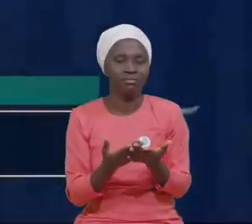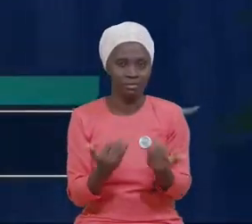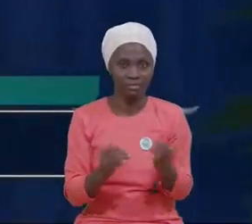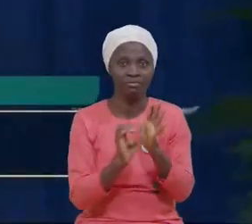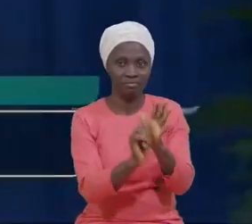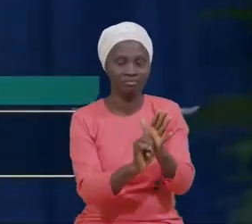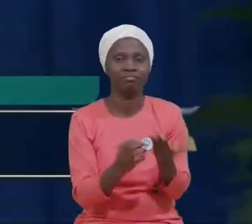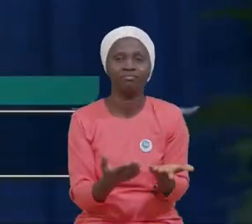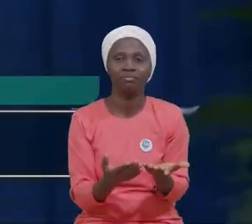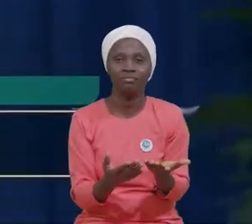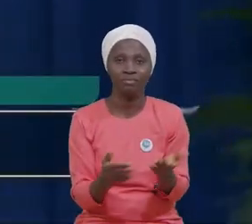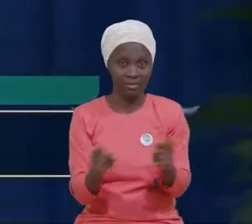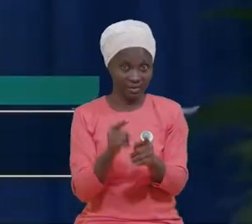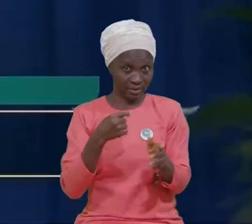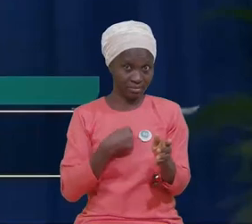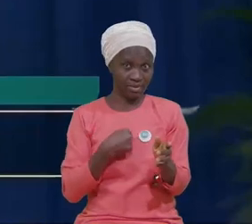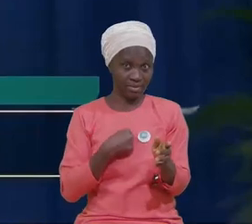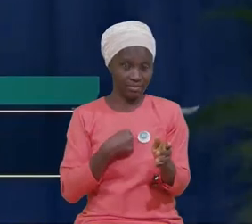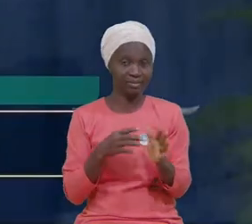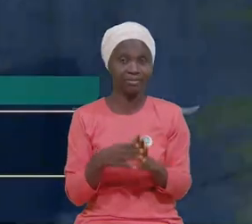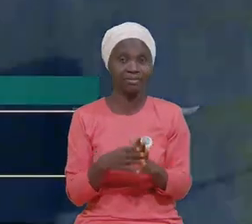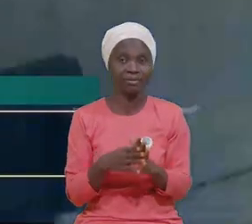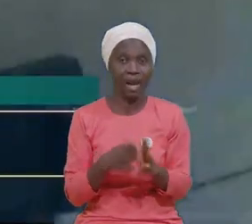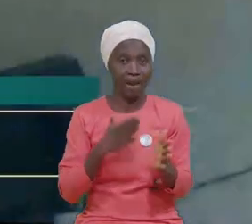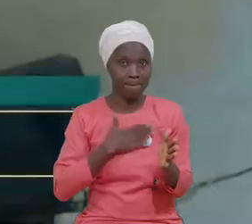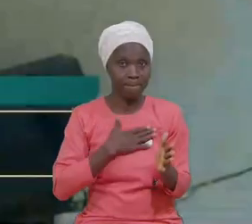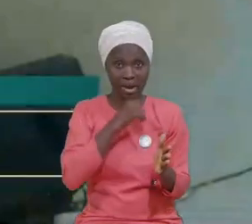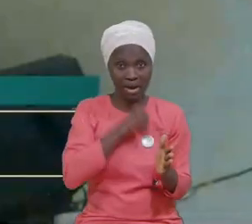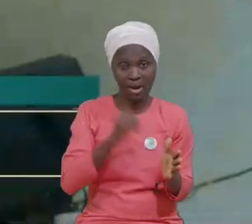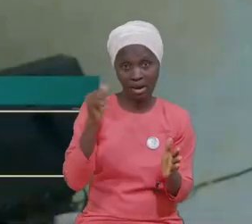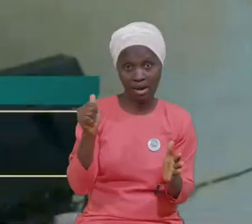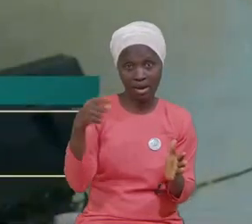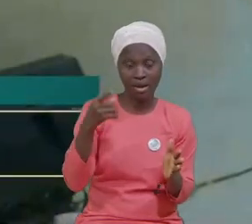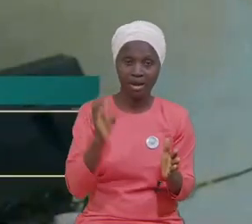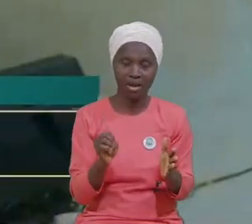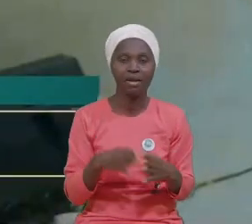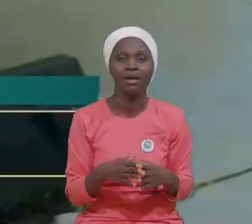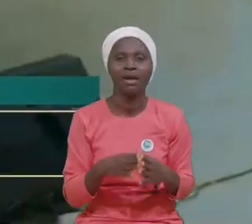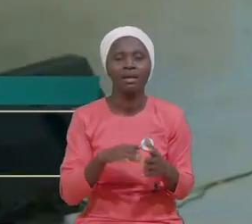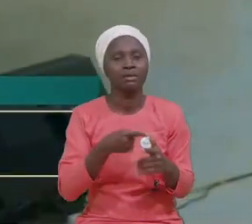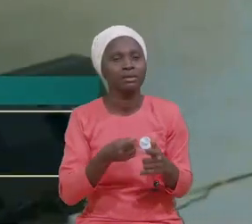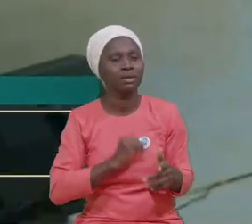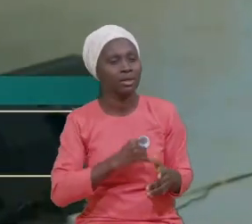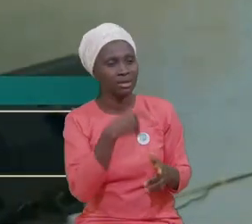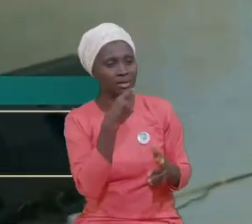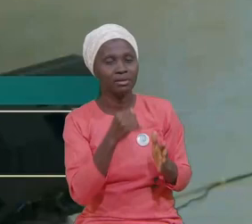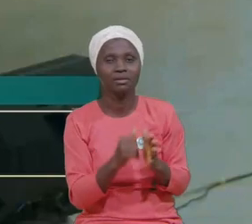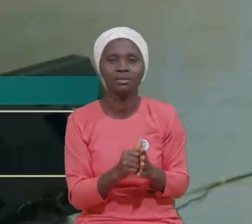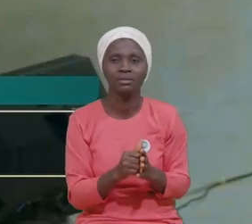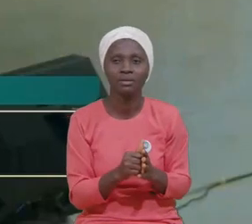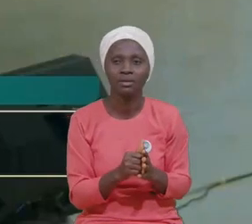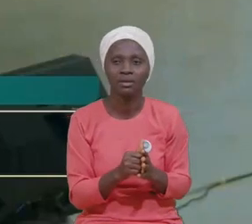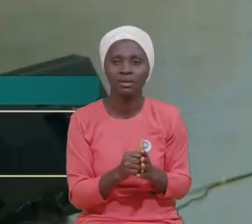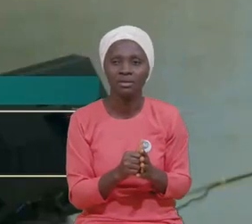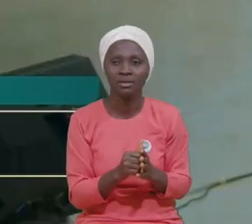Disons par exemple, comme moi, à mon âge, et je dis,